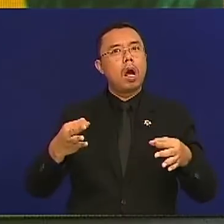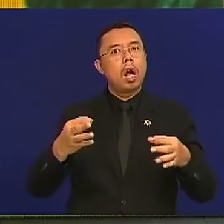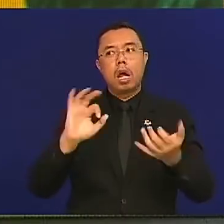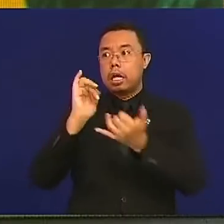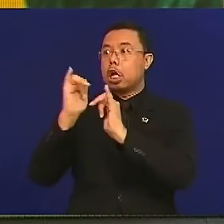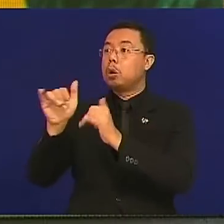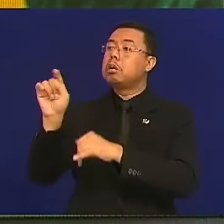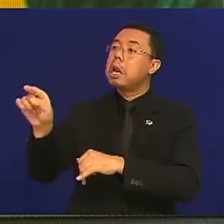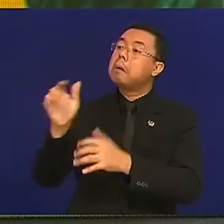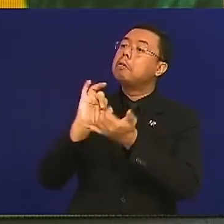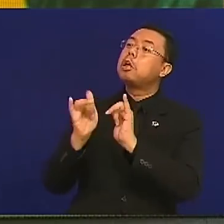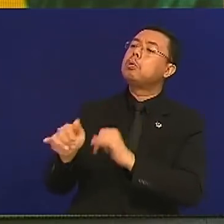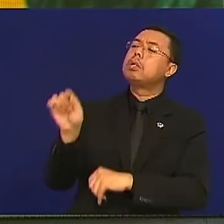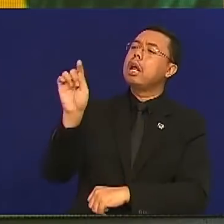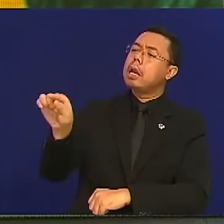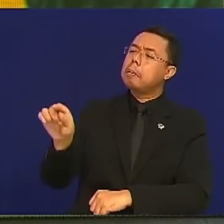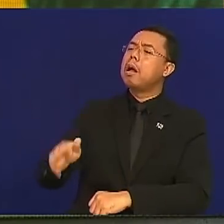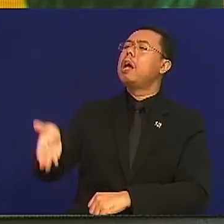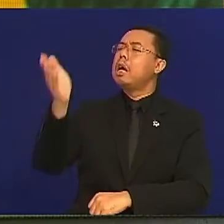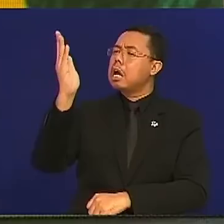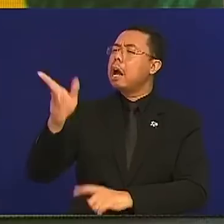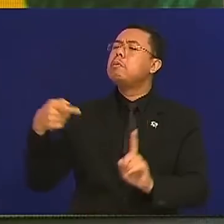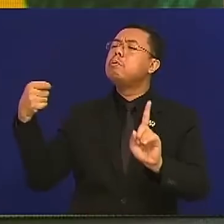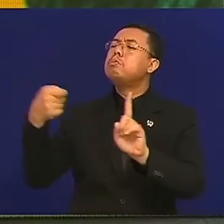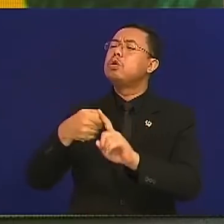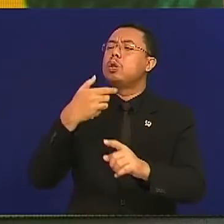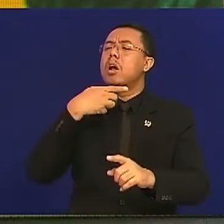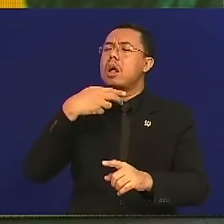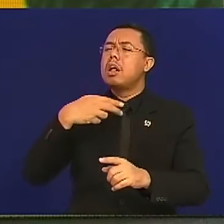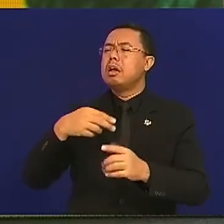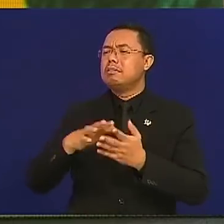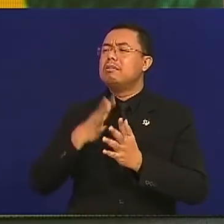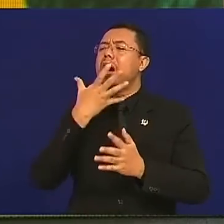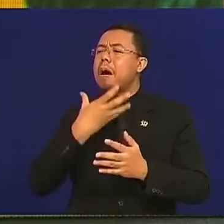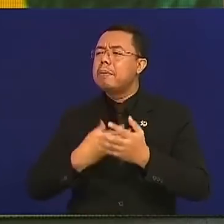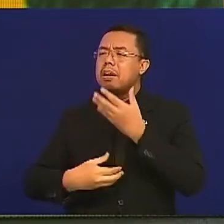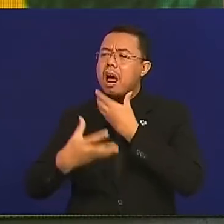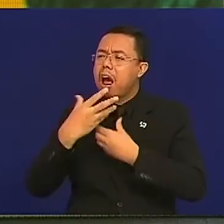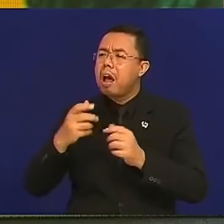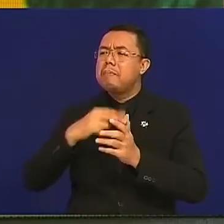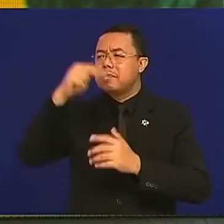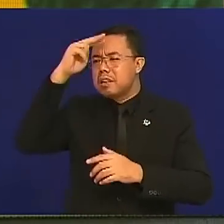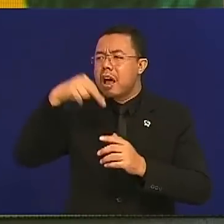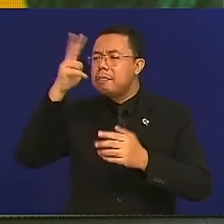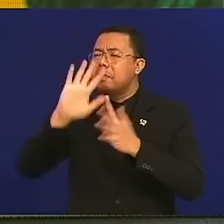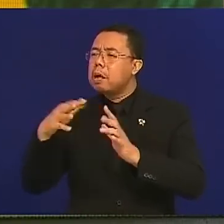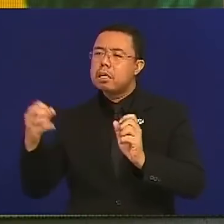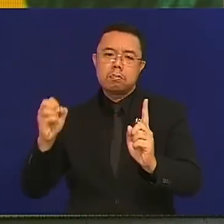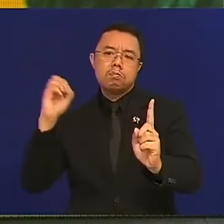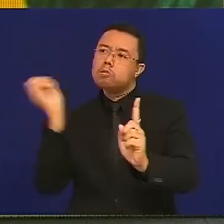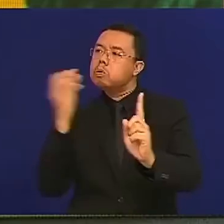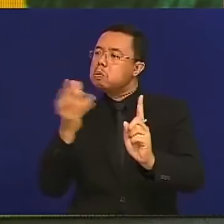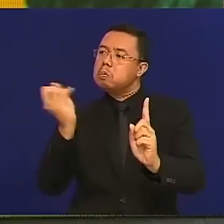Yerusalem, Yerusalem, engkau yang membunuh nabi-nabi dan melempari dengan batu orang-orang yang